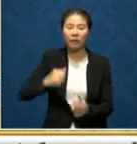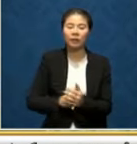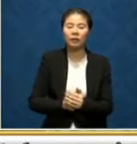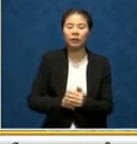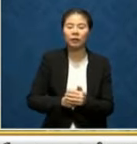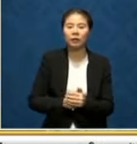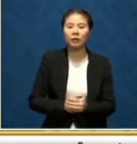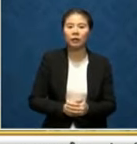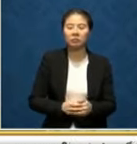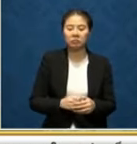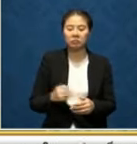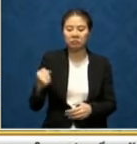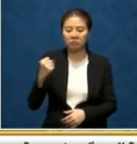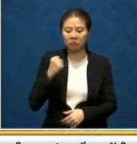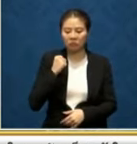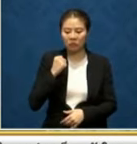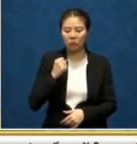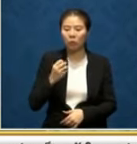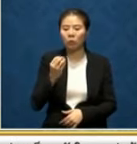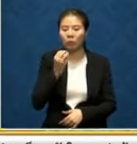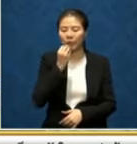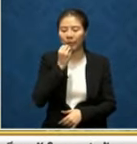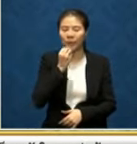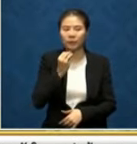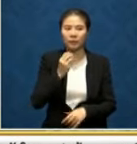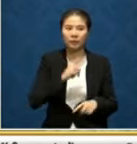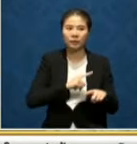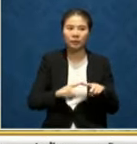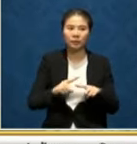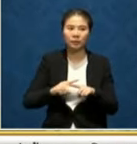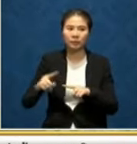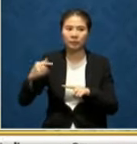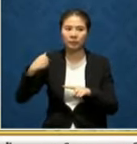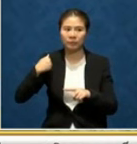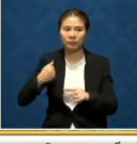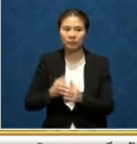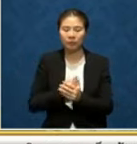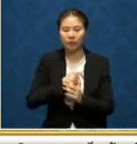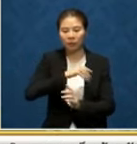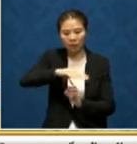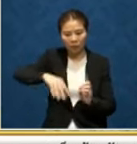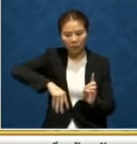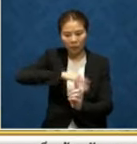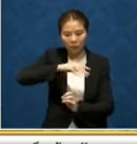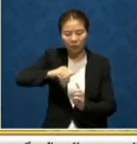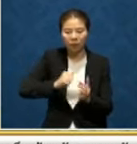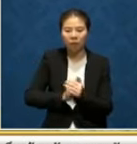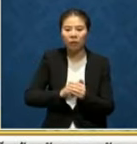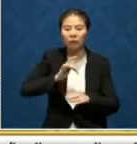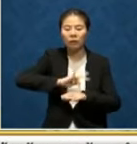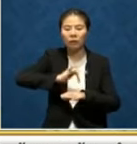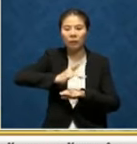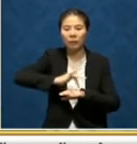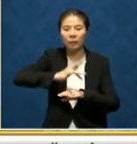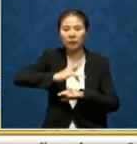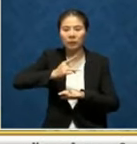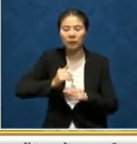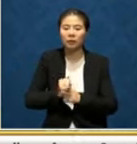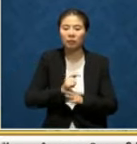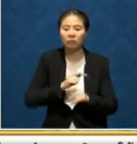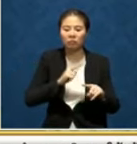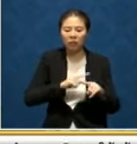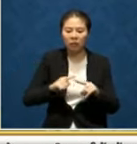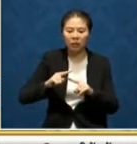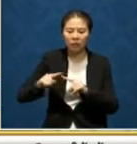ผูกขาดความมั่นคงทางอาหารแล้วก็ผูกขาดสาธารณูปโภครวมไปถึงผูกขาดทรัพยากรที่มีมูลค่ามหาศาล